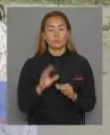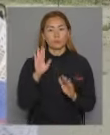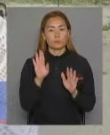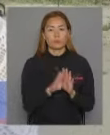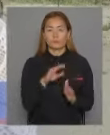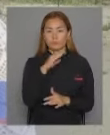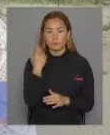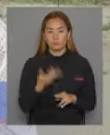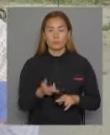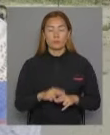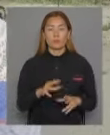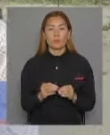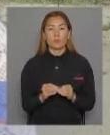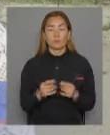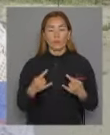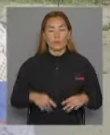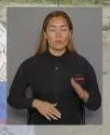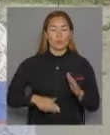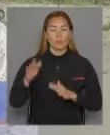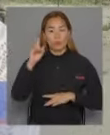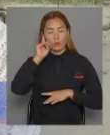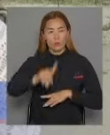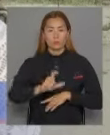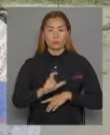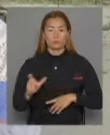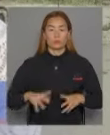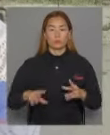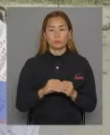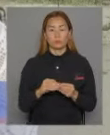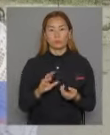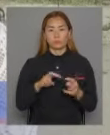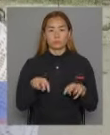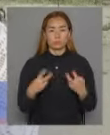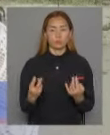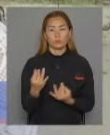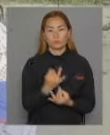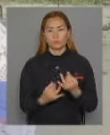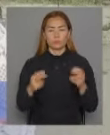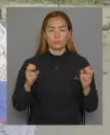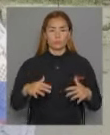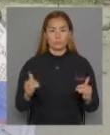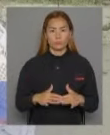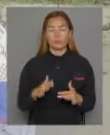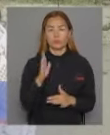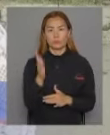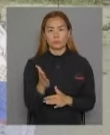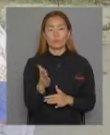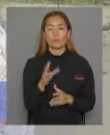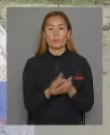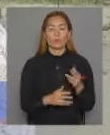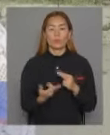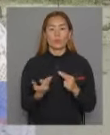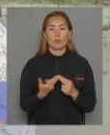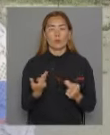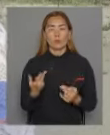услышал. Мы здесь родились, выросли в этом доме. Вот четвертый дом Неверова, 4. Мы здесь испокон веков живем, можно сказать